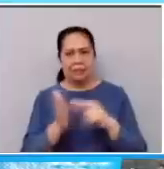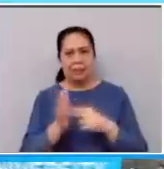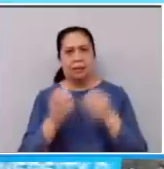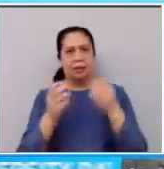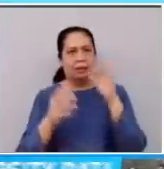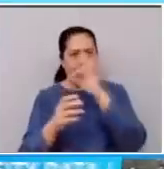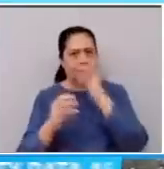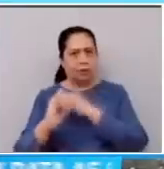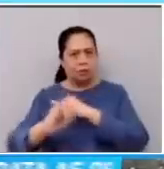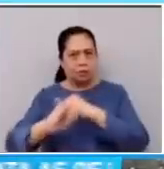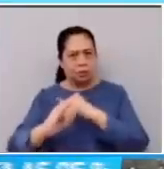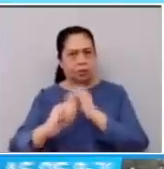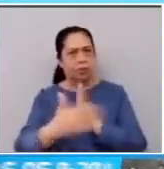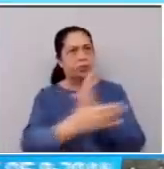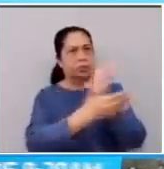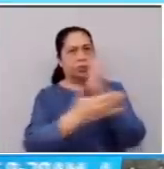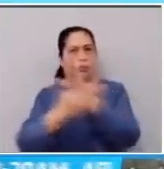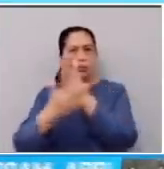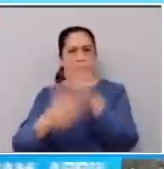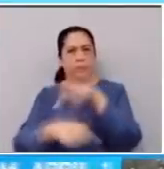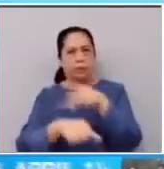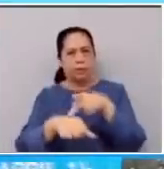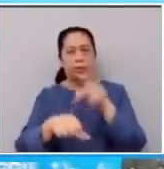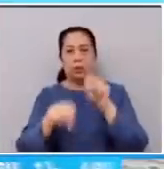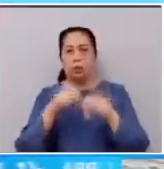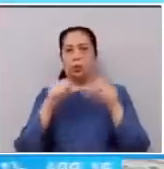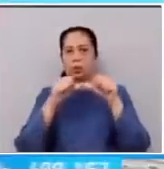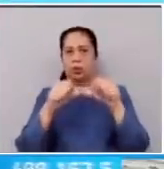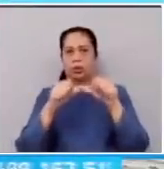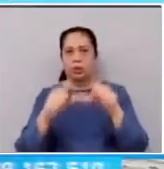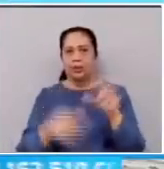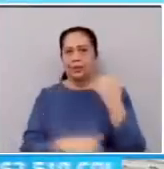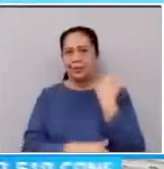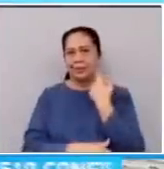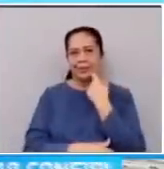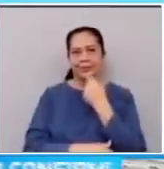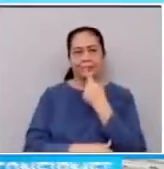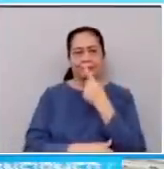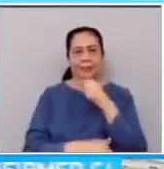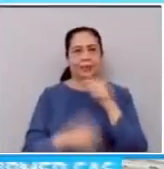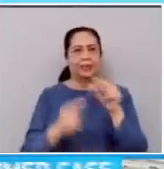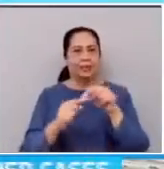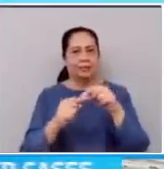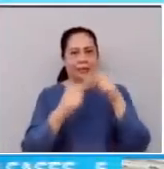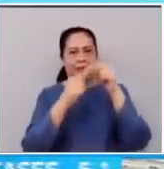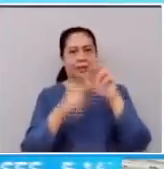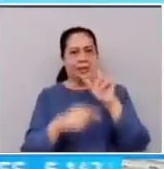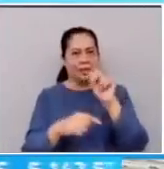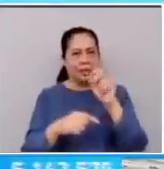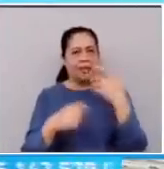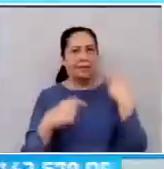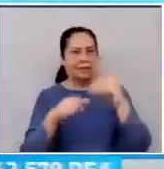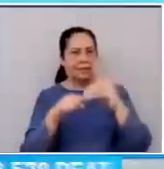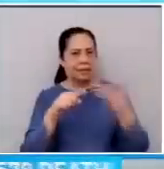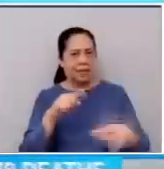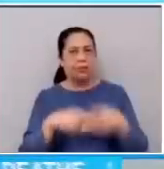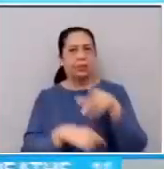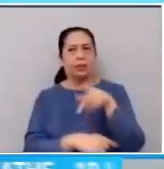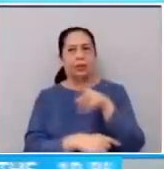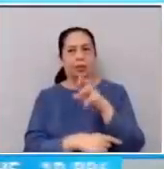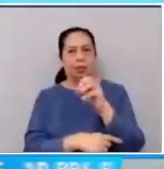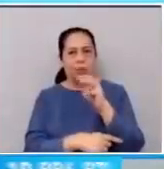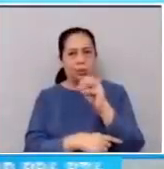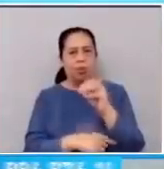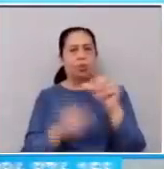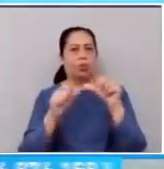sa Pilipinas. So, tuloy-tuloy pa rin, nabanggit mo kanina, yung mga special rates, yung mga discount, mga promo. tuloy-tuloy pa rin ang